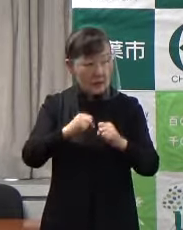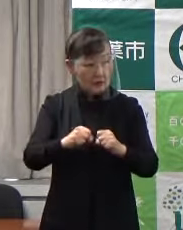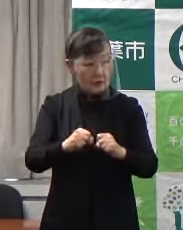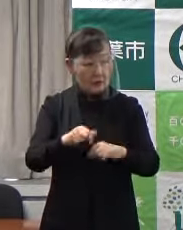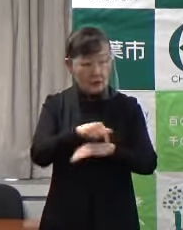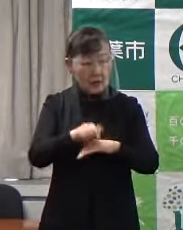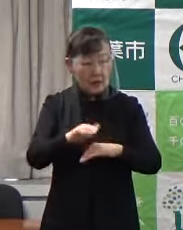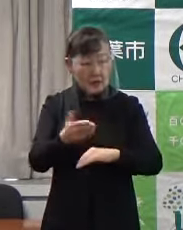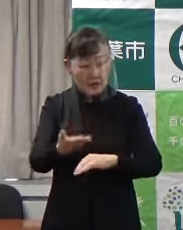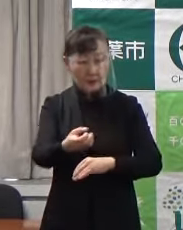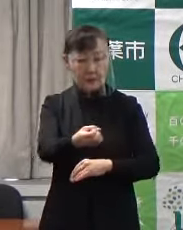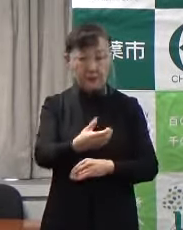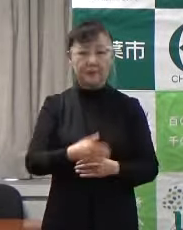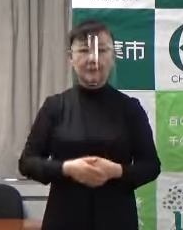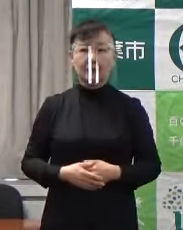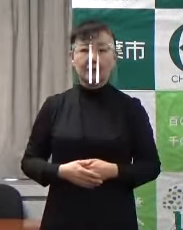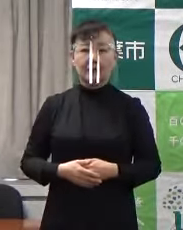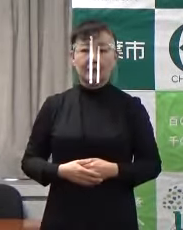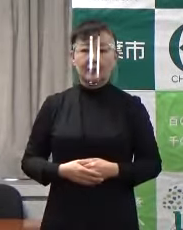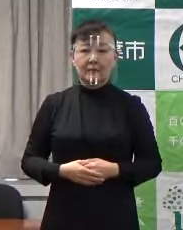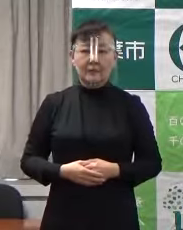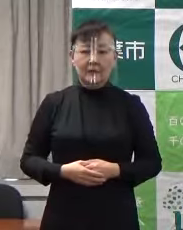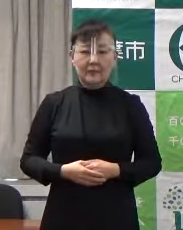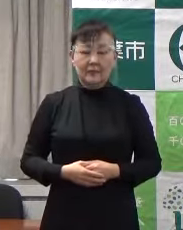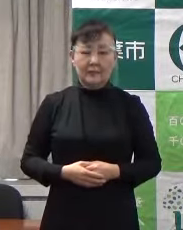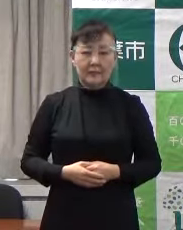はい、そうですね。やっぱり、